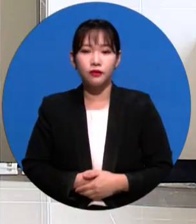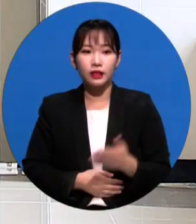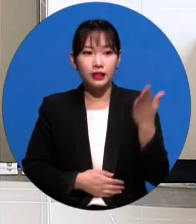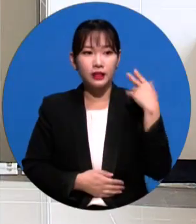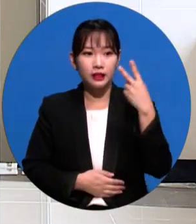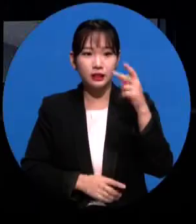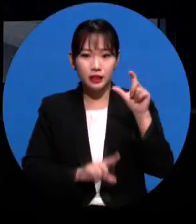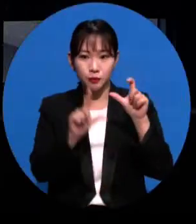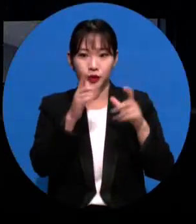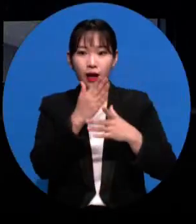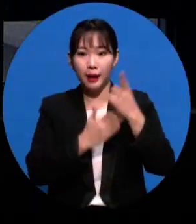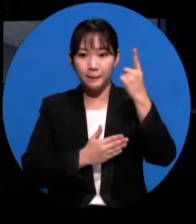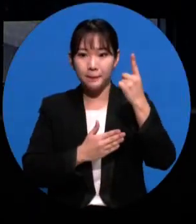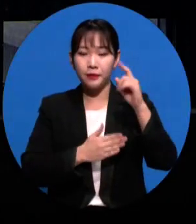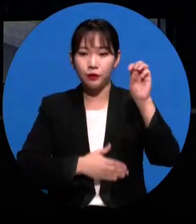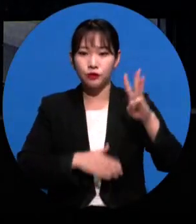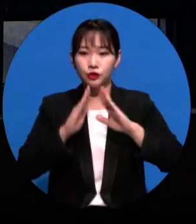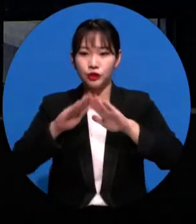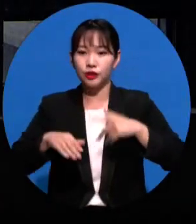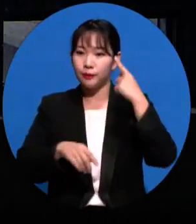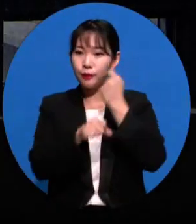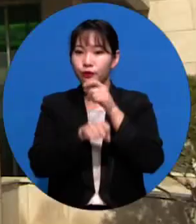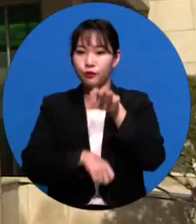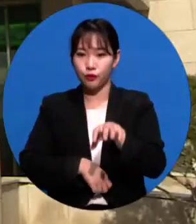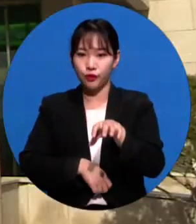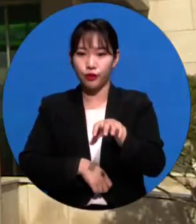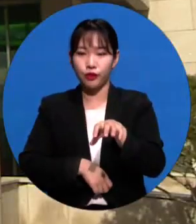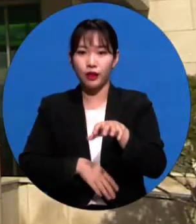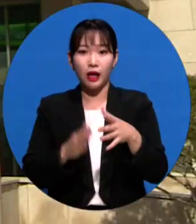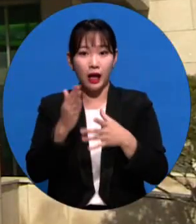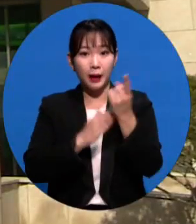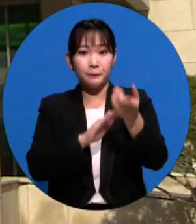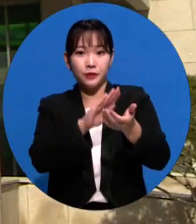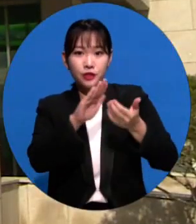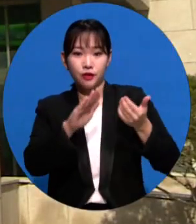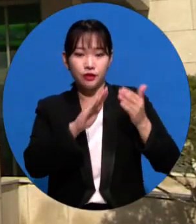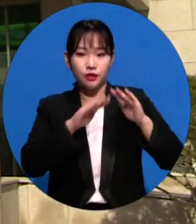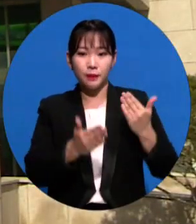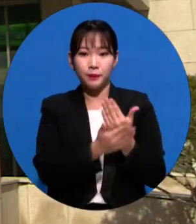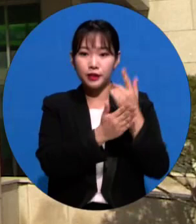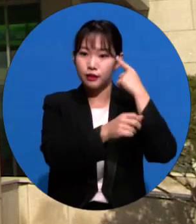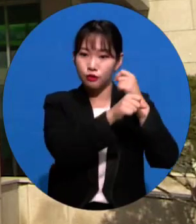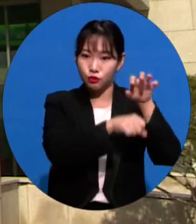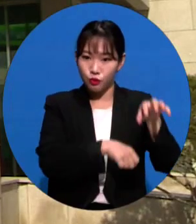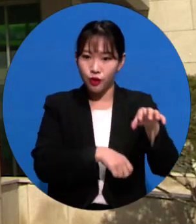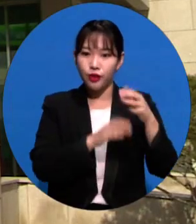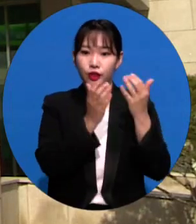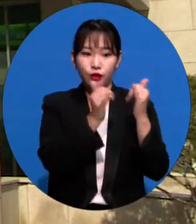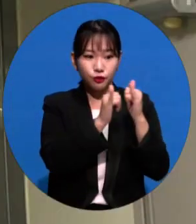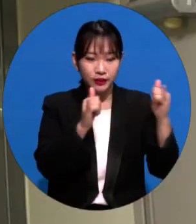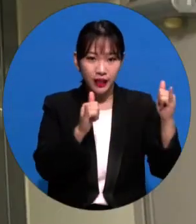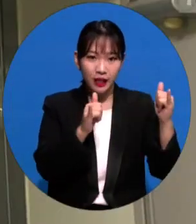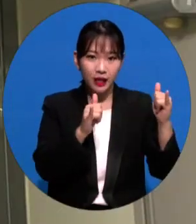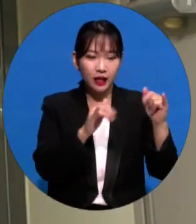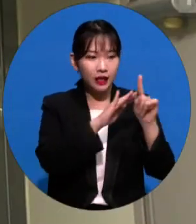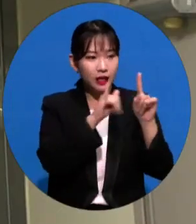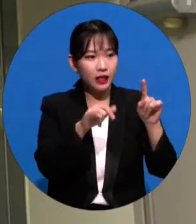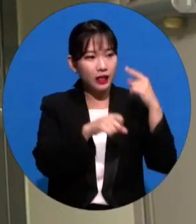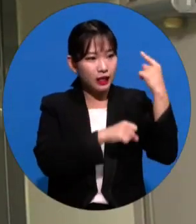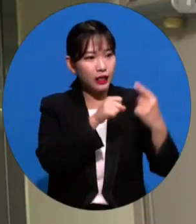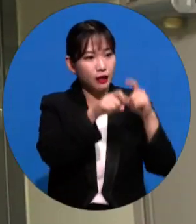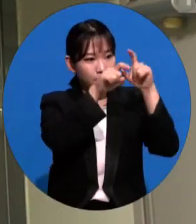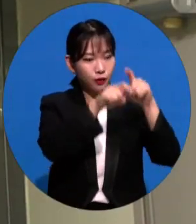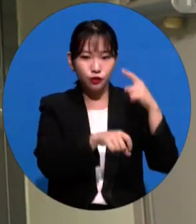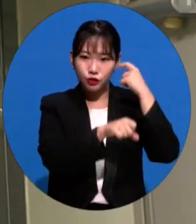지난 2015년 통합된 광주 전남 연구원. 통합되기 전 전남발전연구원 연구자 1인당 한 해 평균